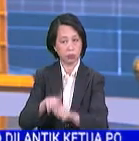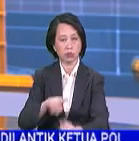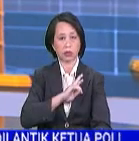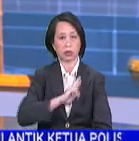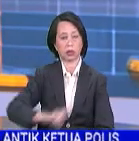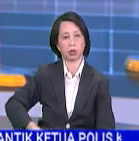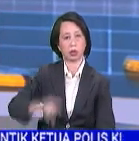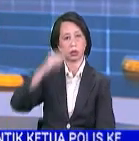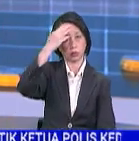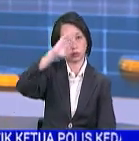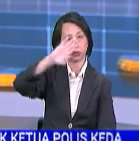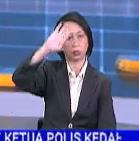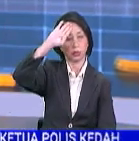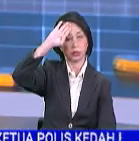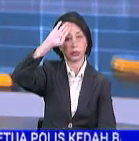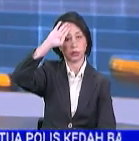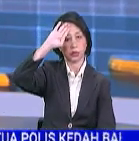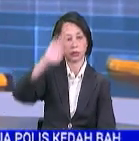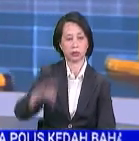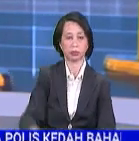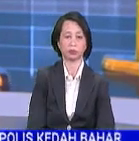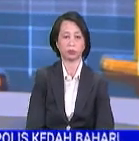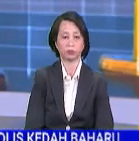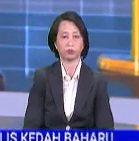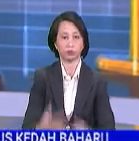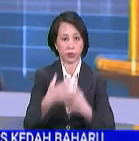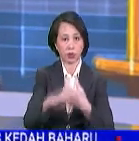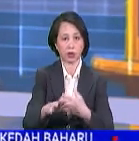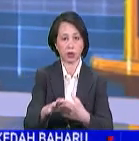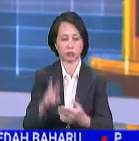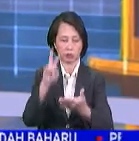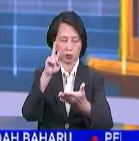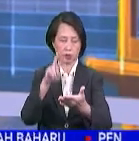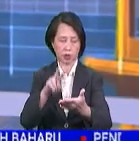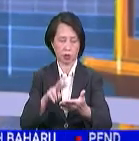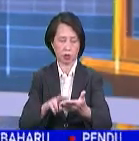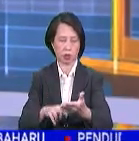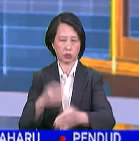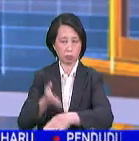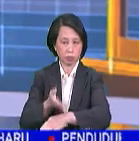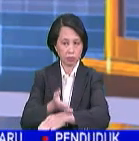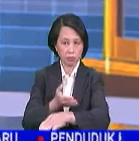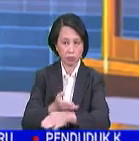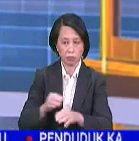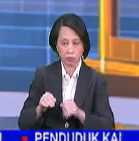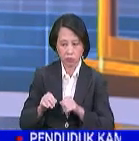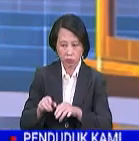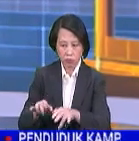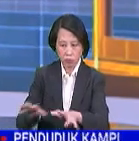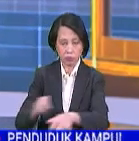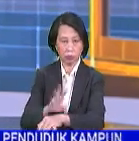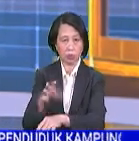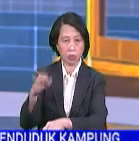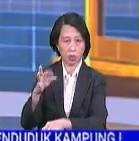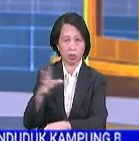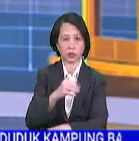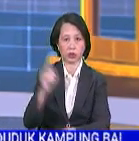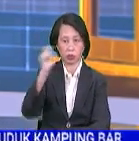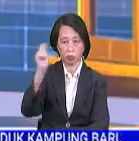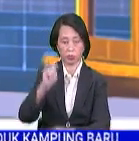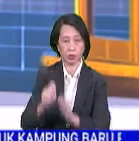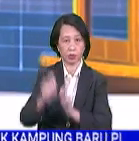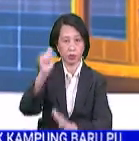Perlis Tuanku Syed Sirajuddin Jamalul Lail. Ia selepas meneliti perkembangan semasa penularan COVID-19 selain peratusan